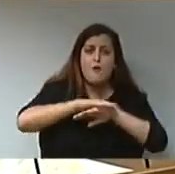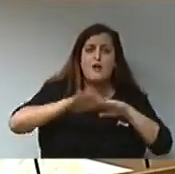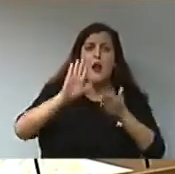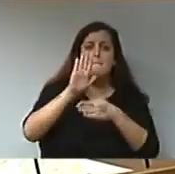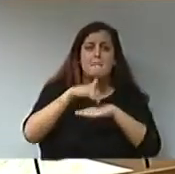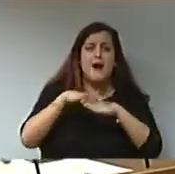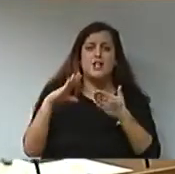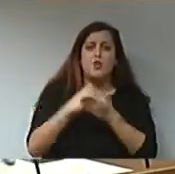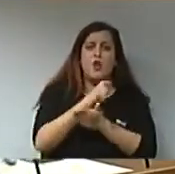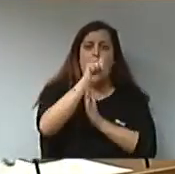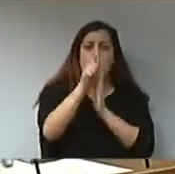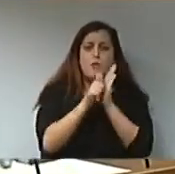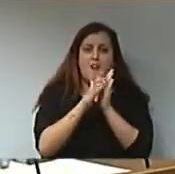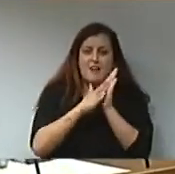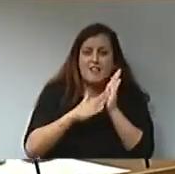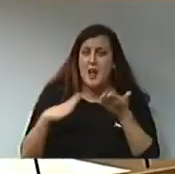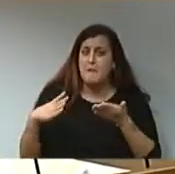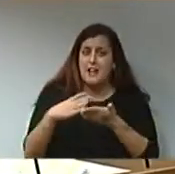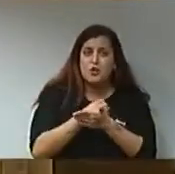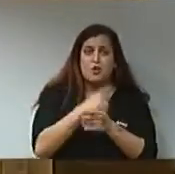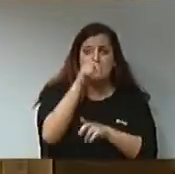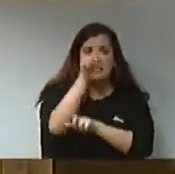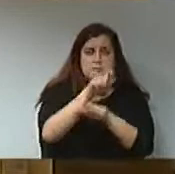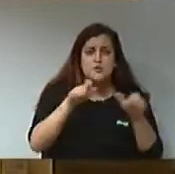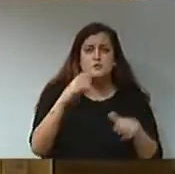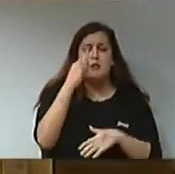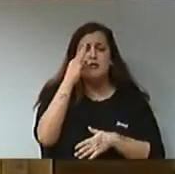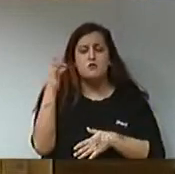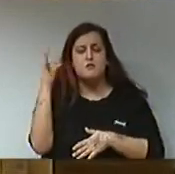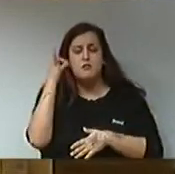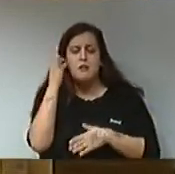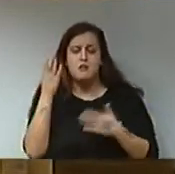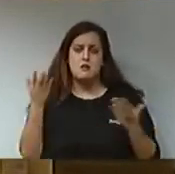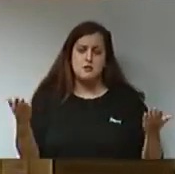tota la comunitat valenciana, per a tots els valencians i valencianes.